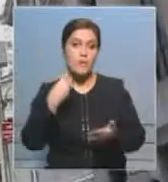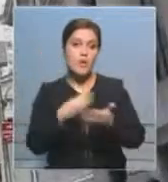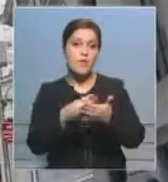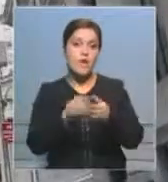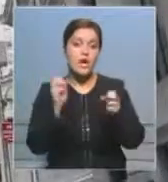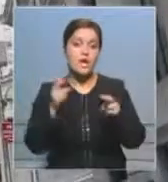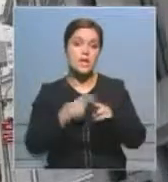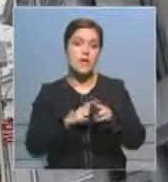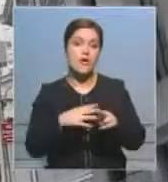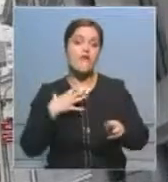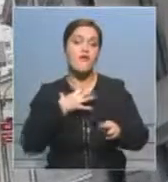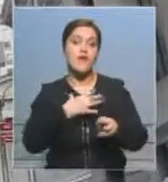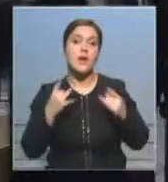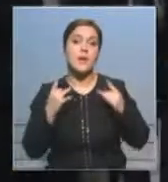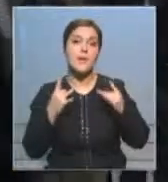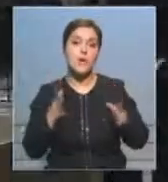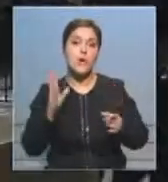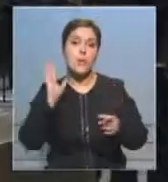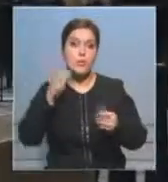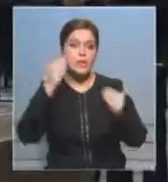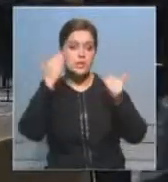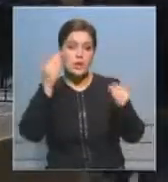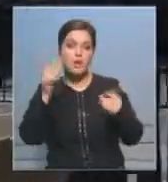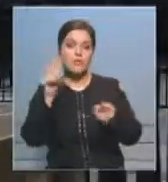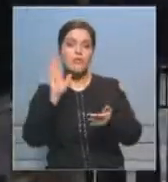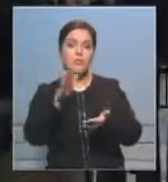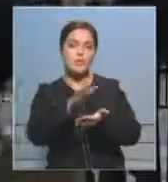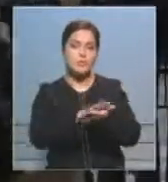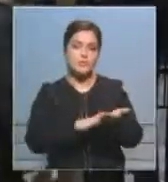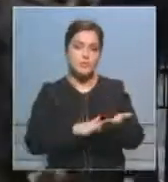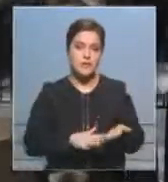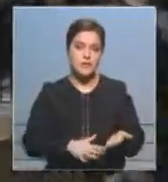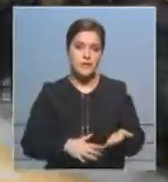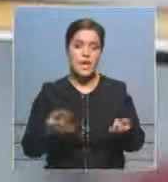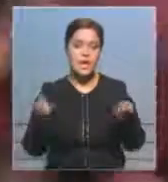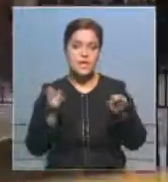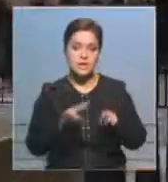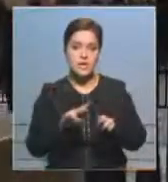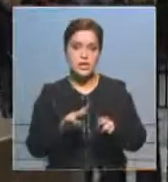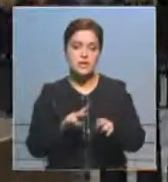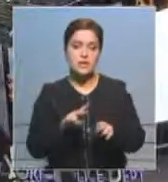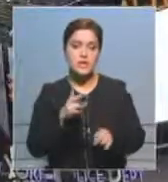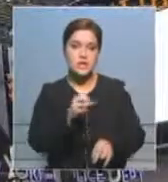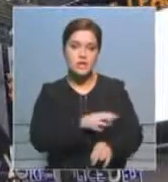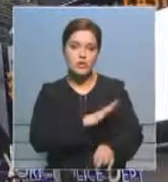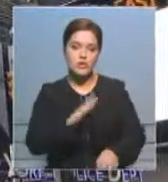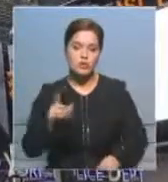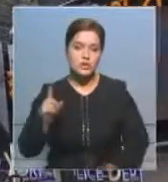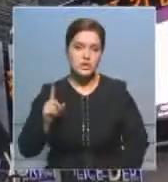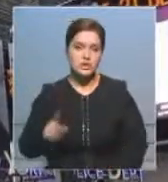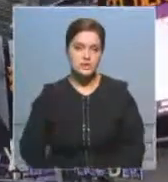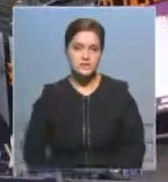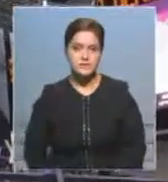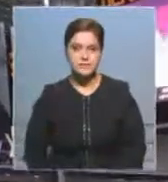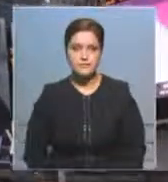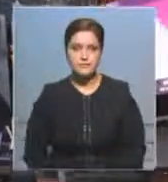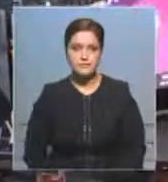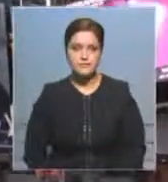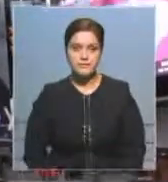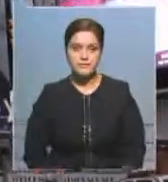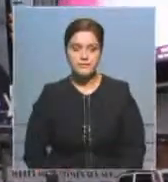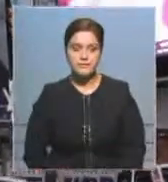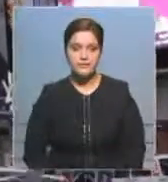важный праздник в китайской культуре отразится и других частях мира осталось ждать недолго майра драхма нова майк